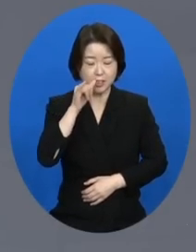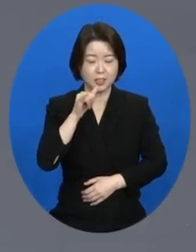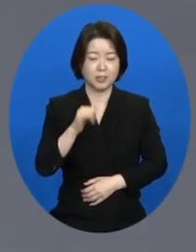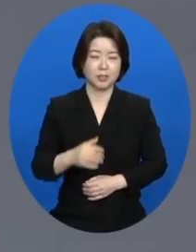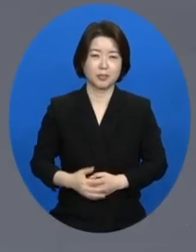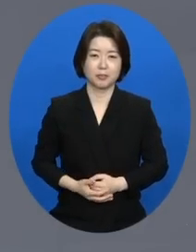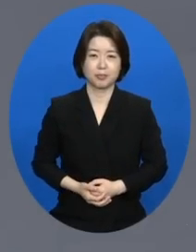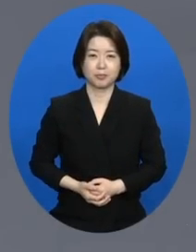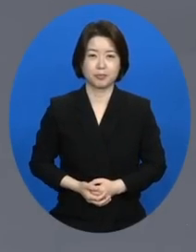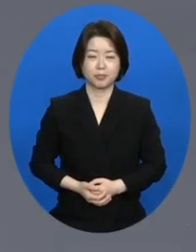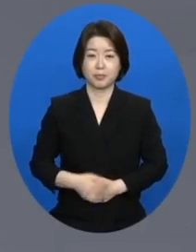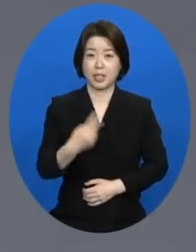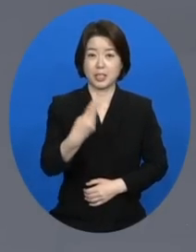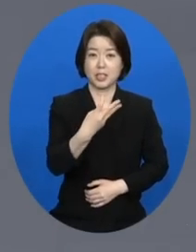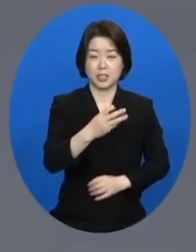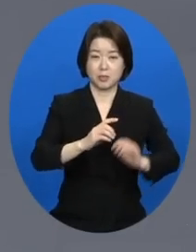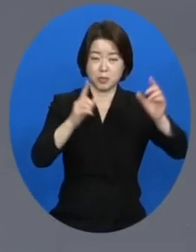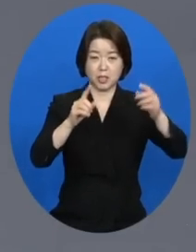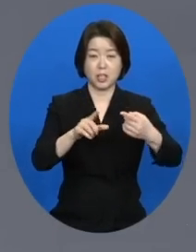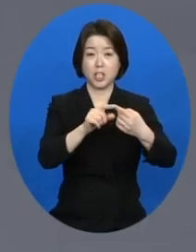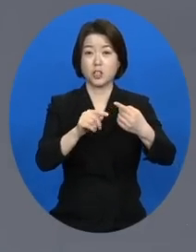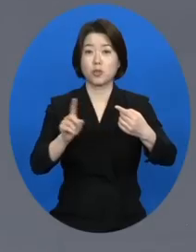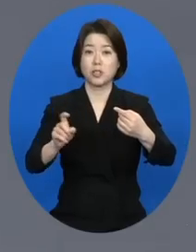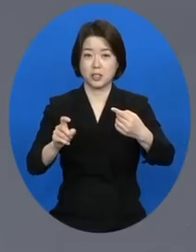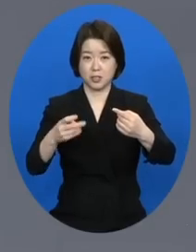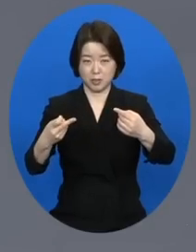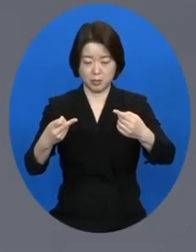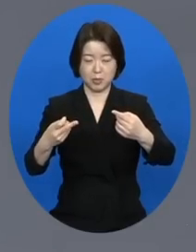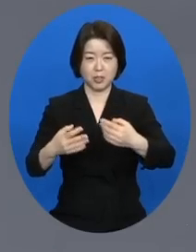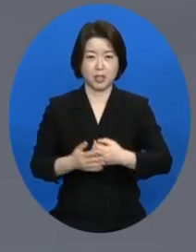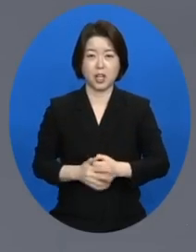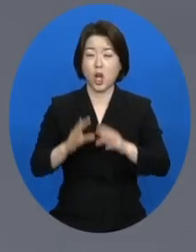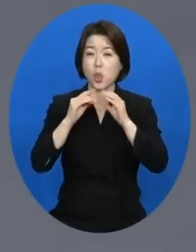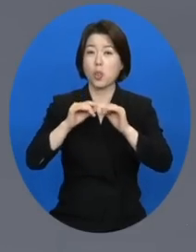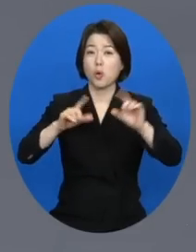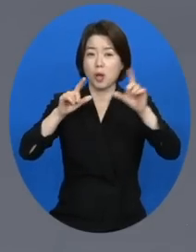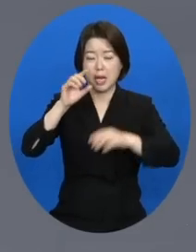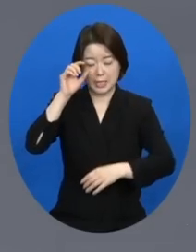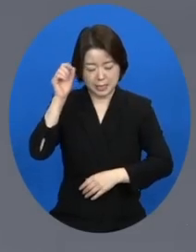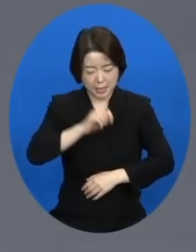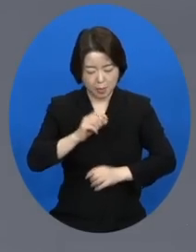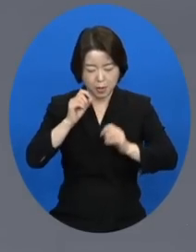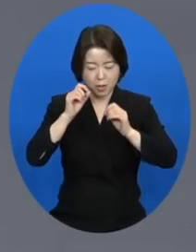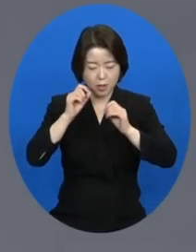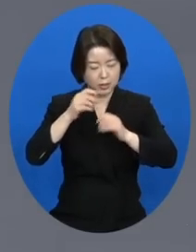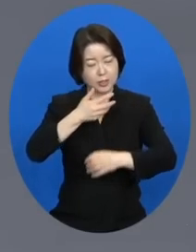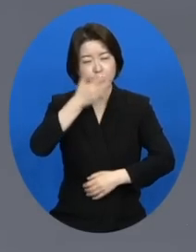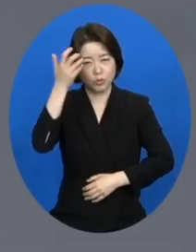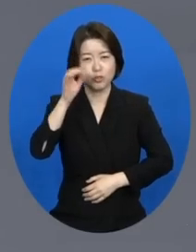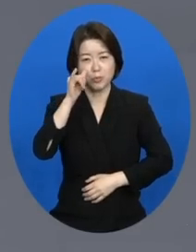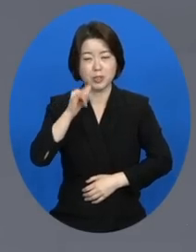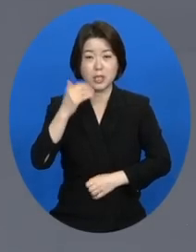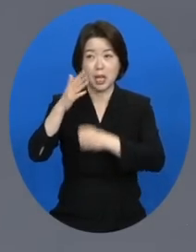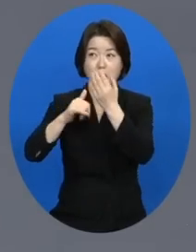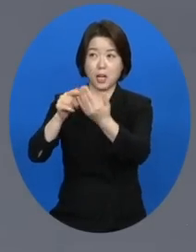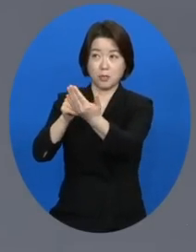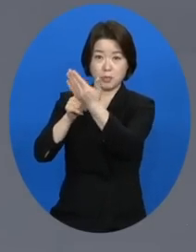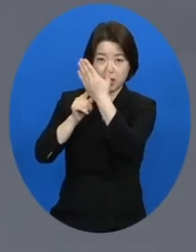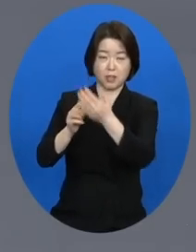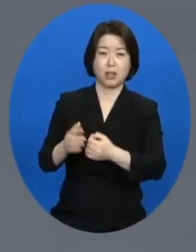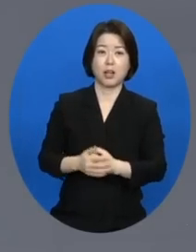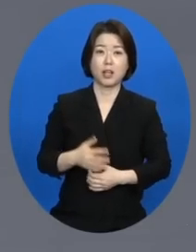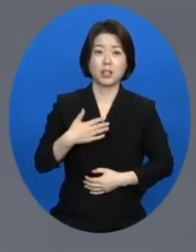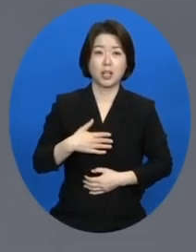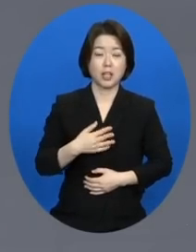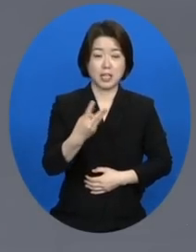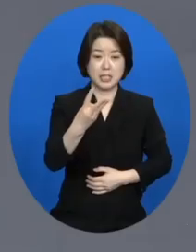계시겠지만 2013년 1월 12일 날짜도 제가 적어놨어요. 토요일 날 새벽에 꾼 꿈이죠. 하나님이 나타나셨어요. 저에게